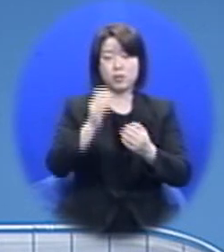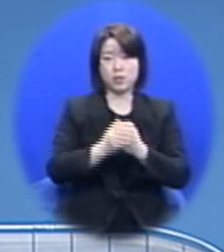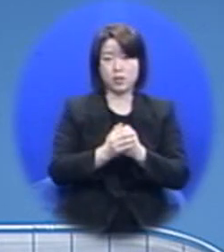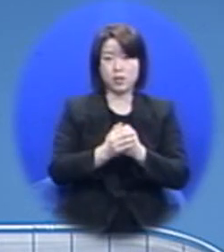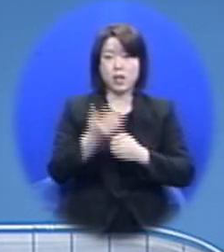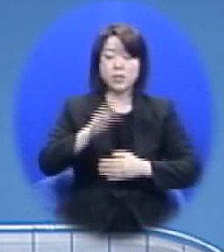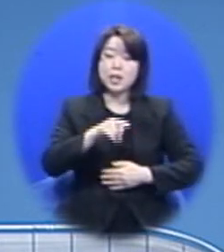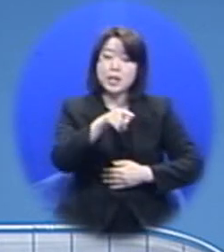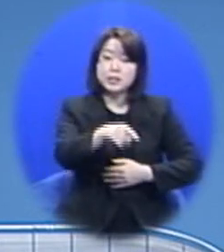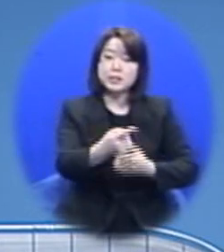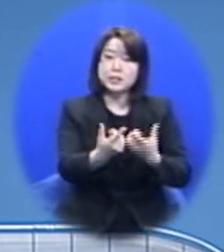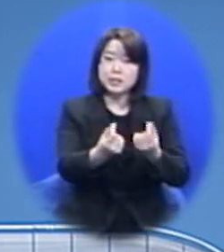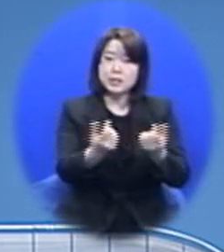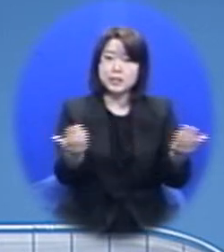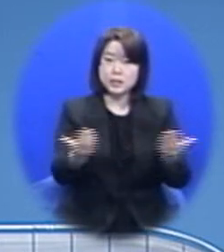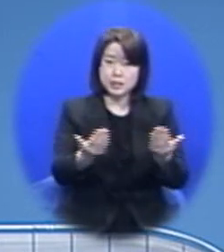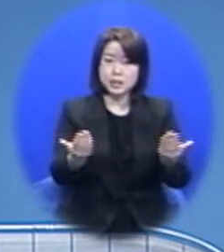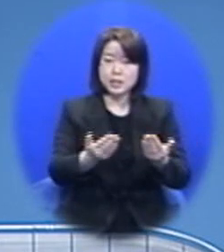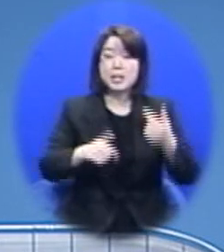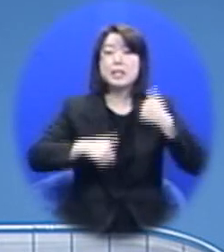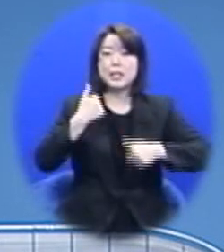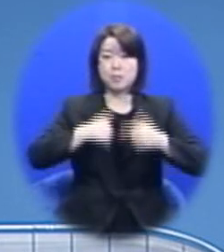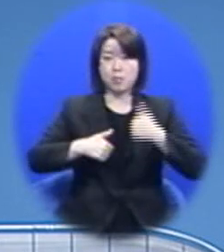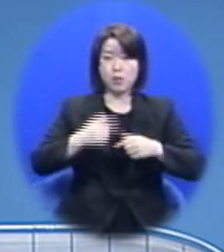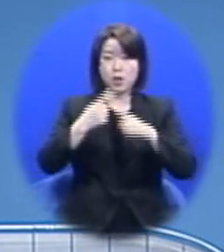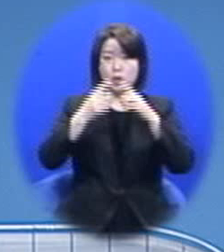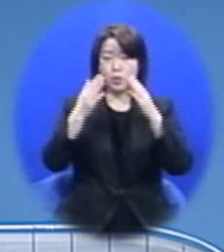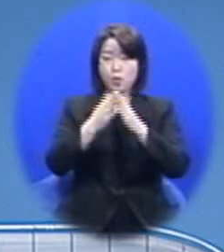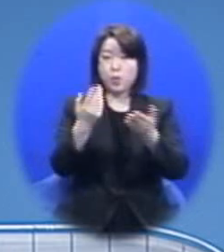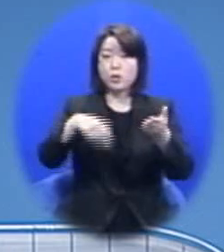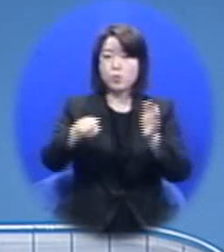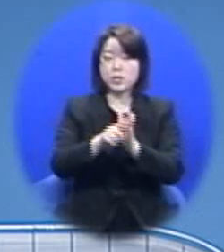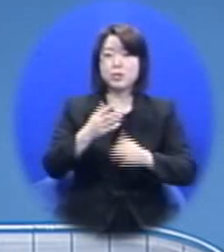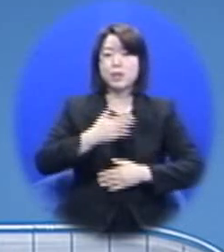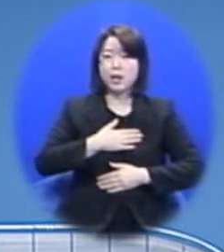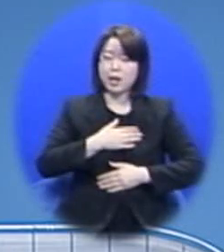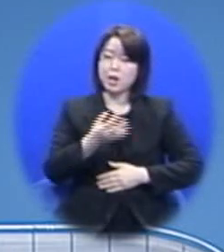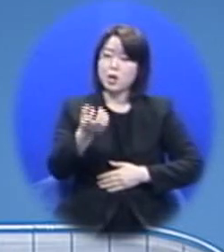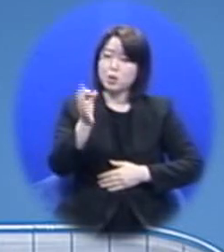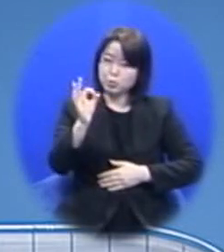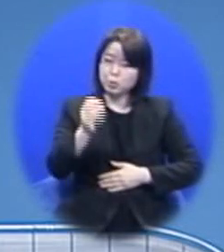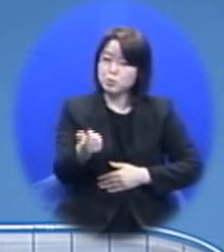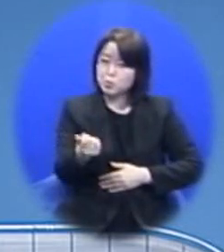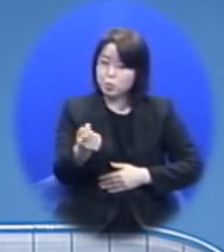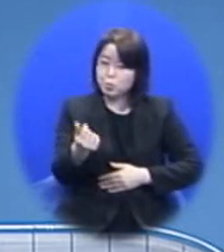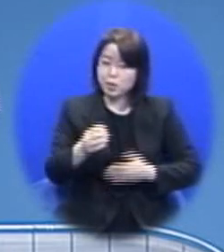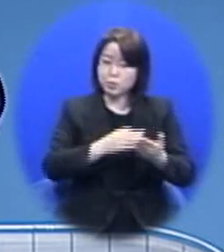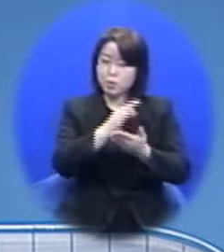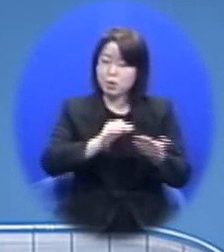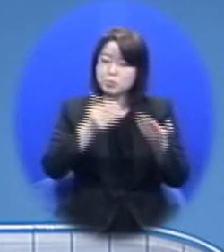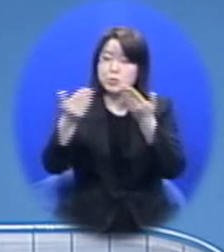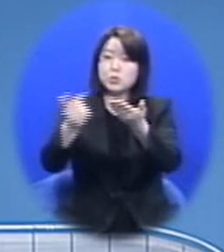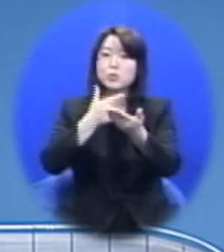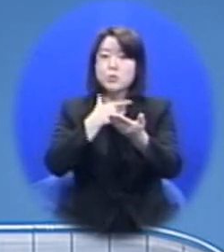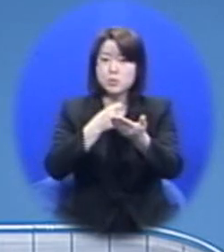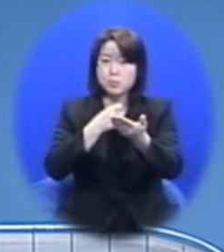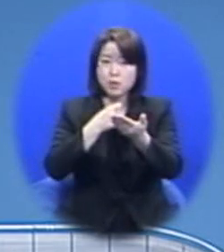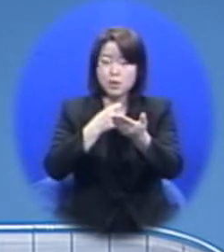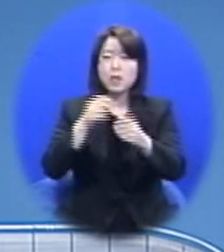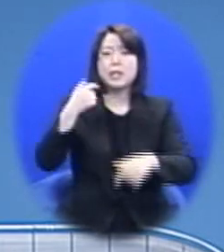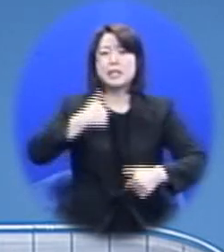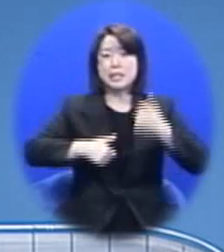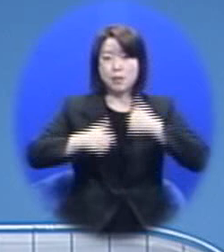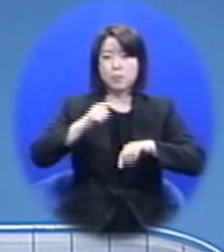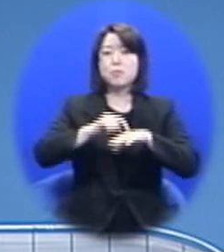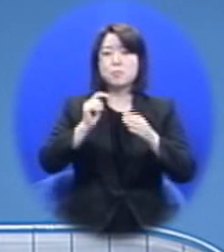일이 기뻐요. 교회를 위해서 내가 얼마라도 헌금을 해야지. 그게 기쁜 마음이 되시는